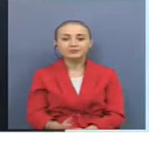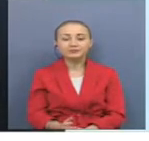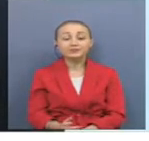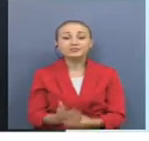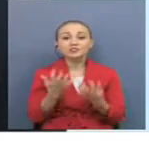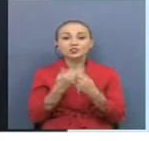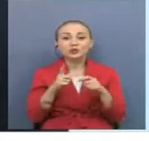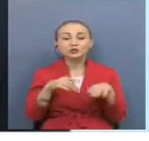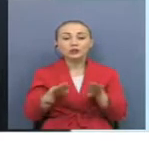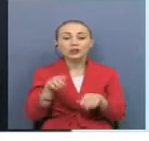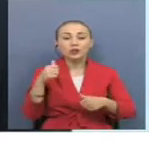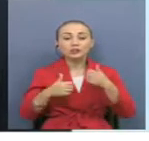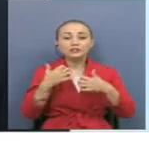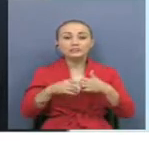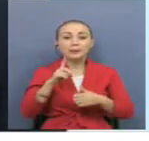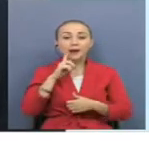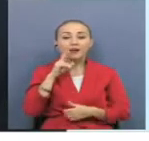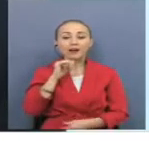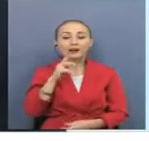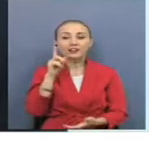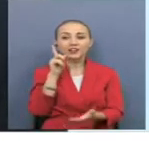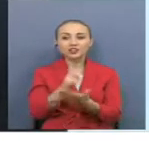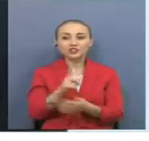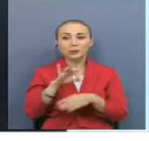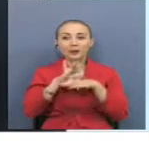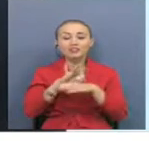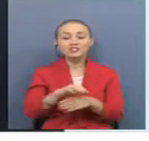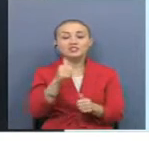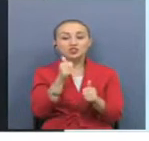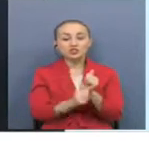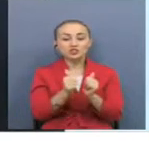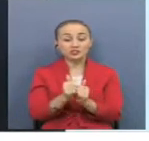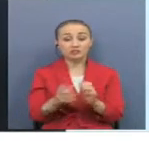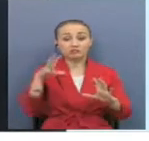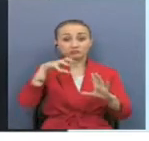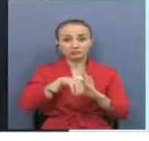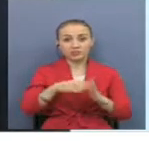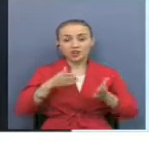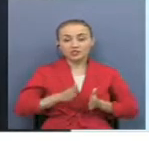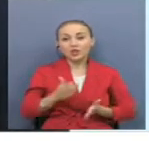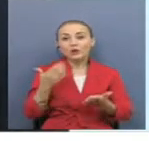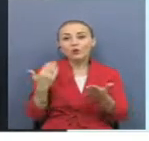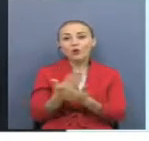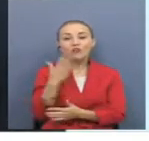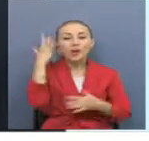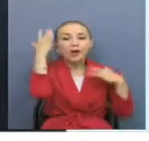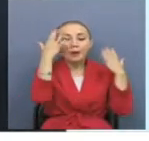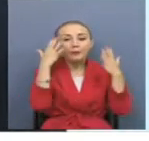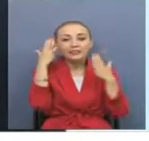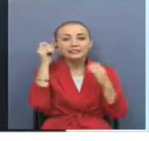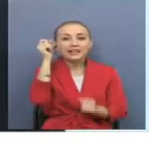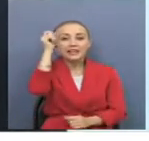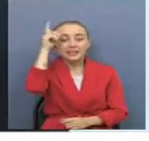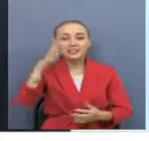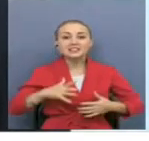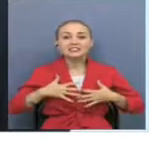жас ақындардың арасында осындай бәйгелер көп болып тұрады. Соның бір түйіні бүгінгі бірегейі болып тұр. Осы